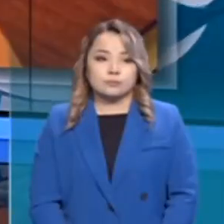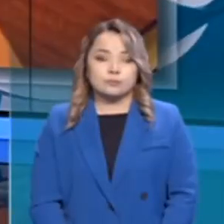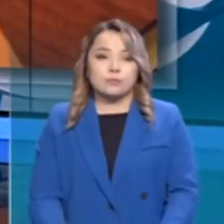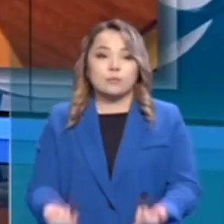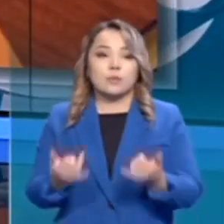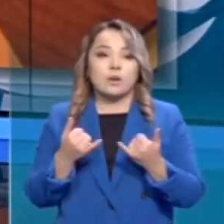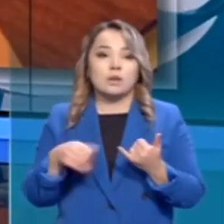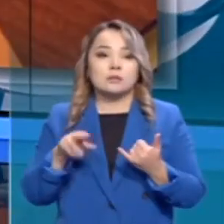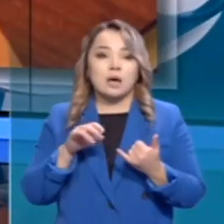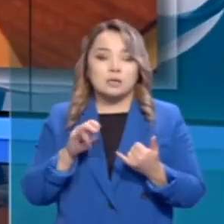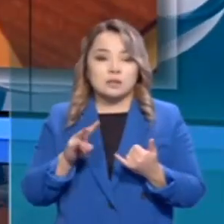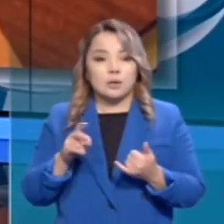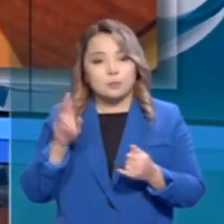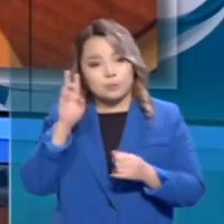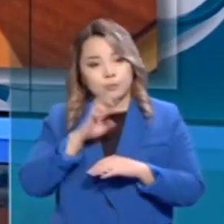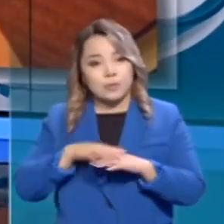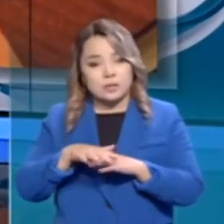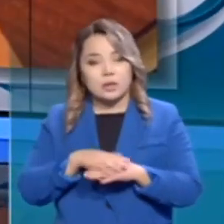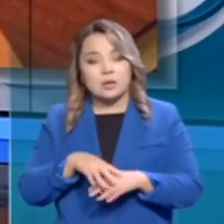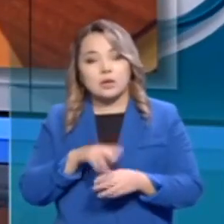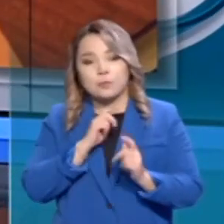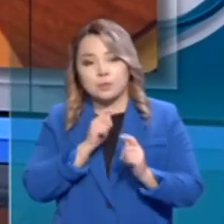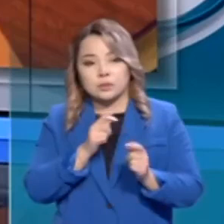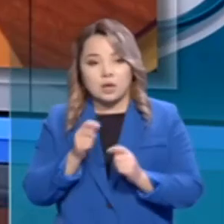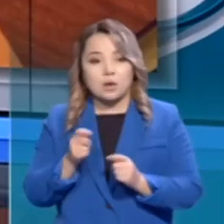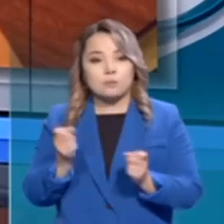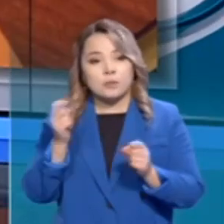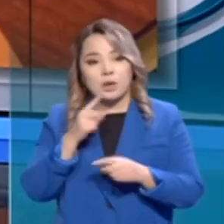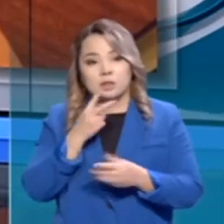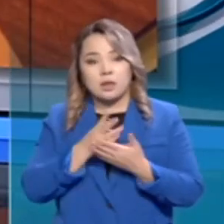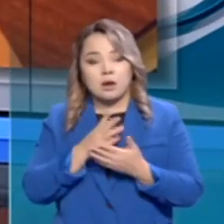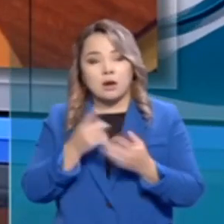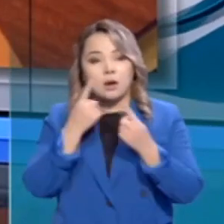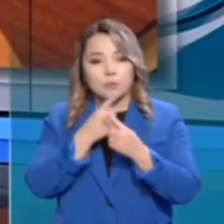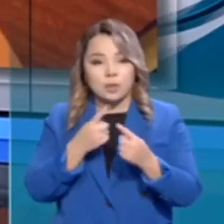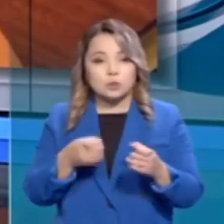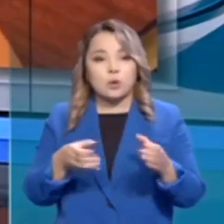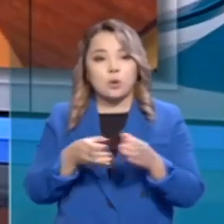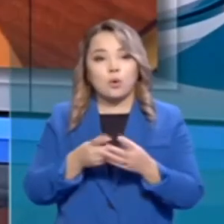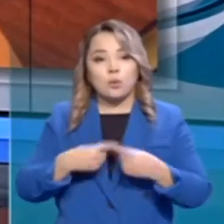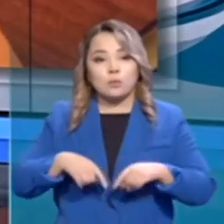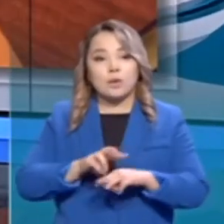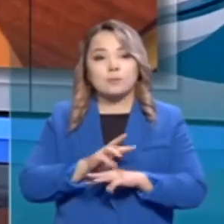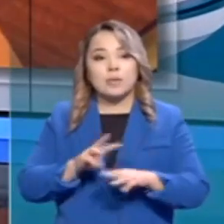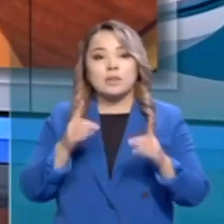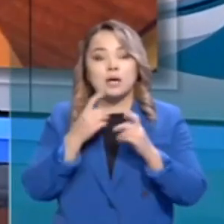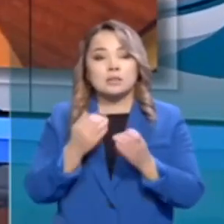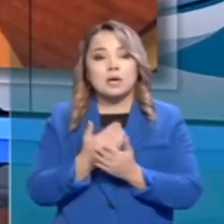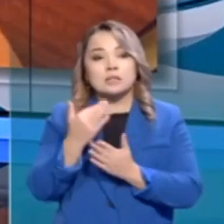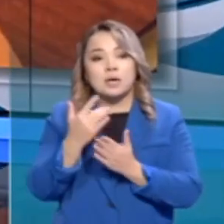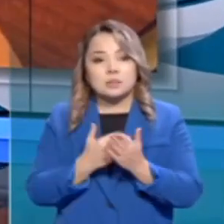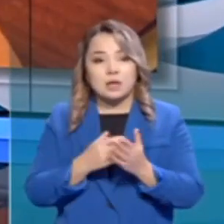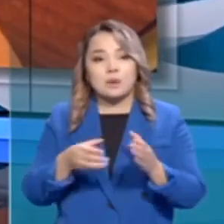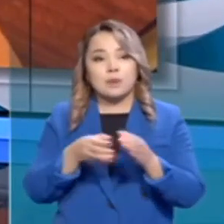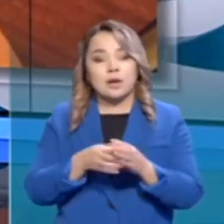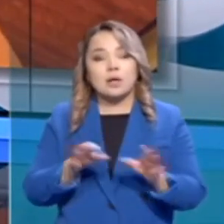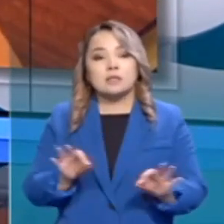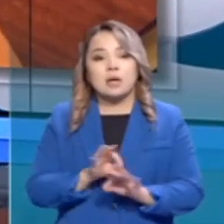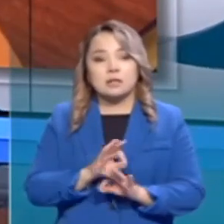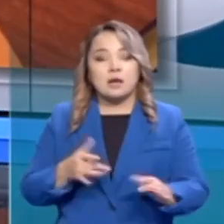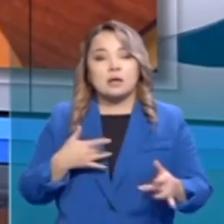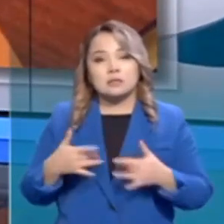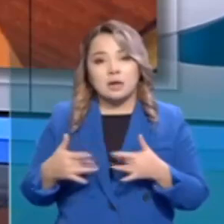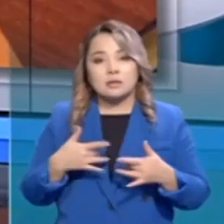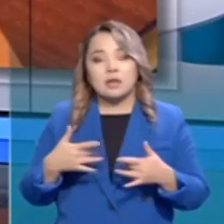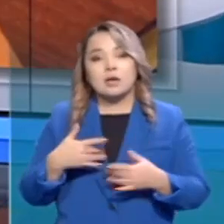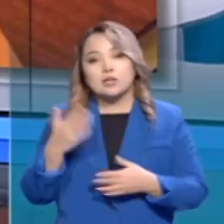Бүгін Дарын мемлекеттік жастар сыйлығының иегерлері анықталды. Ақпарат және қоғамдық даму министрлігі жариялаған тізім эстрада, әдебиет, театр